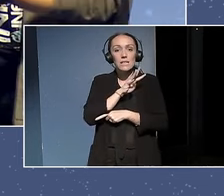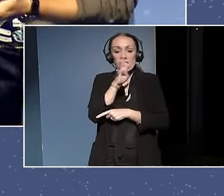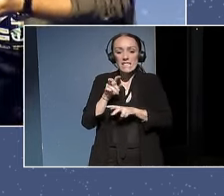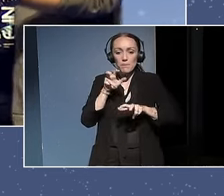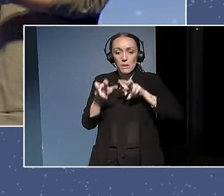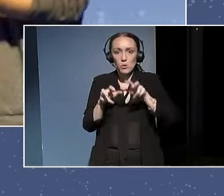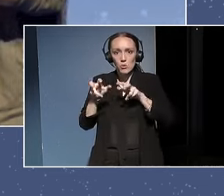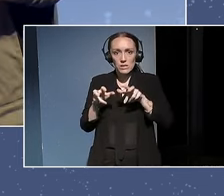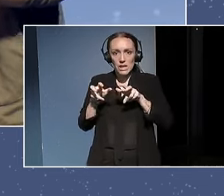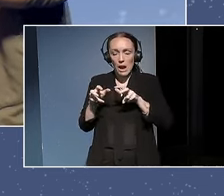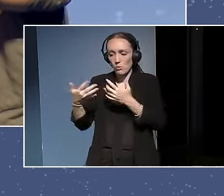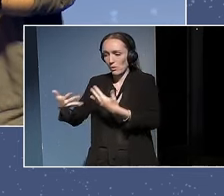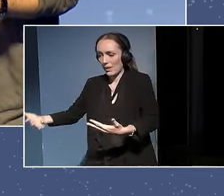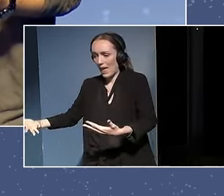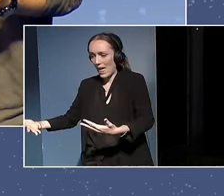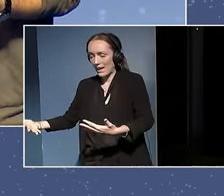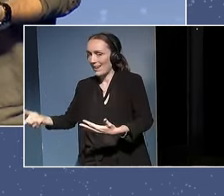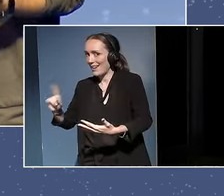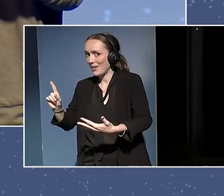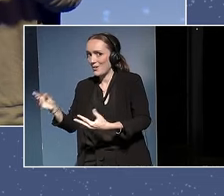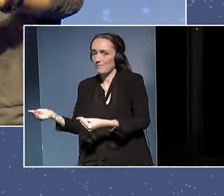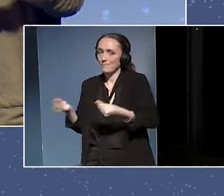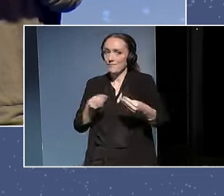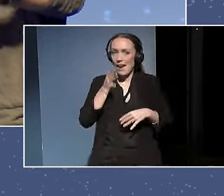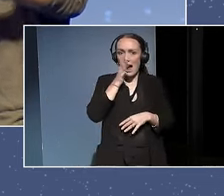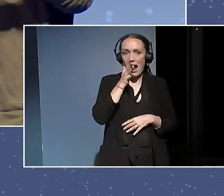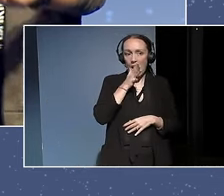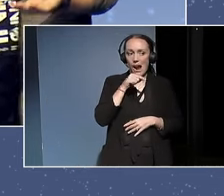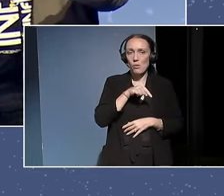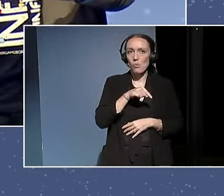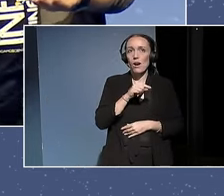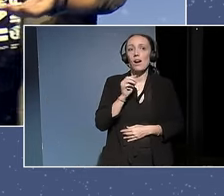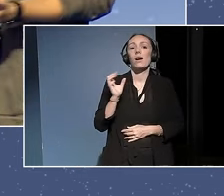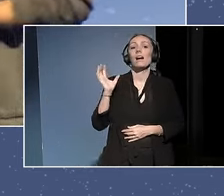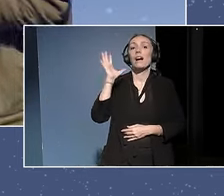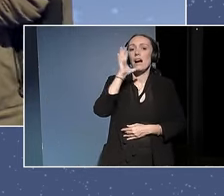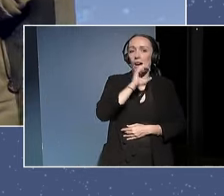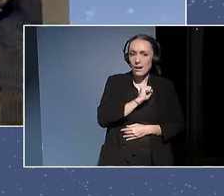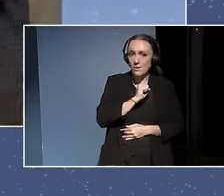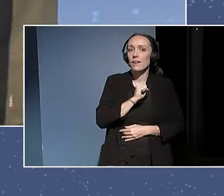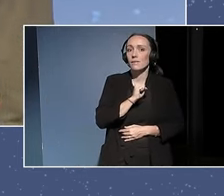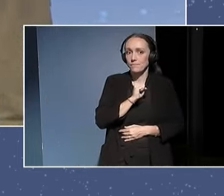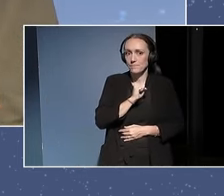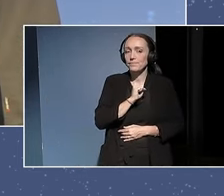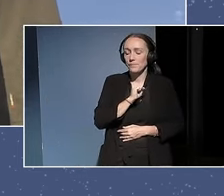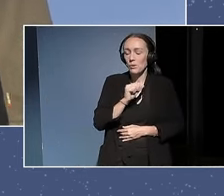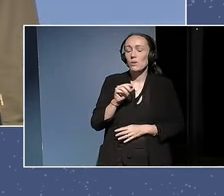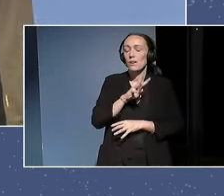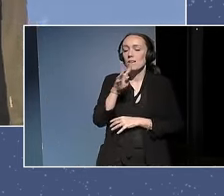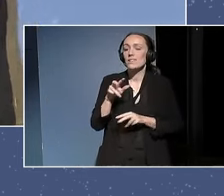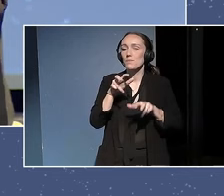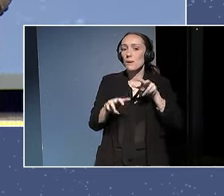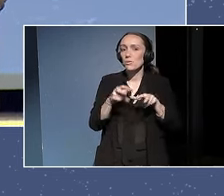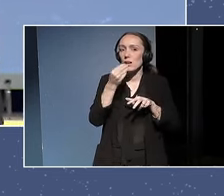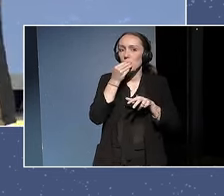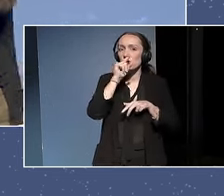l'ambiente di caccia e le cose hanno cominciato a bilanciarsi Quindi mettere lo spinosauro nell'acqua